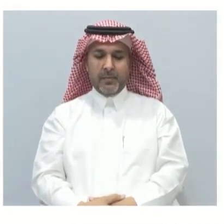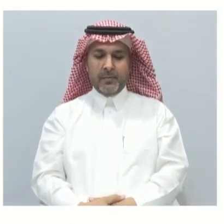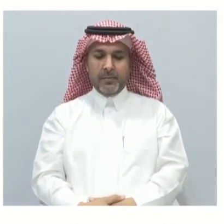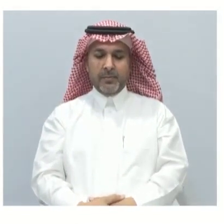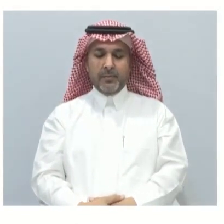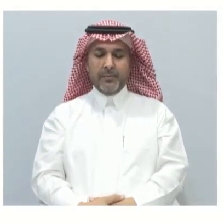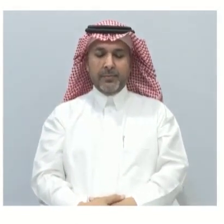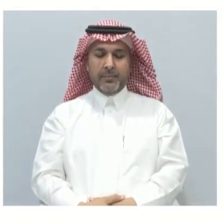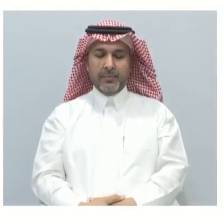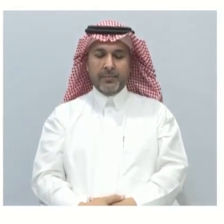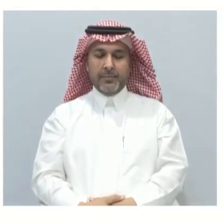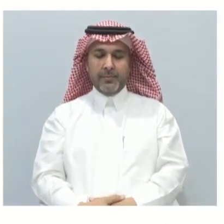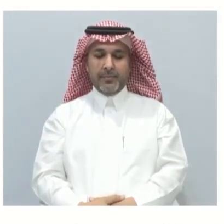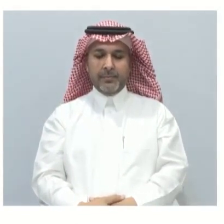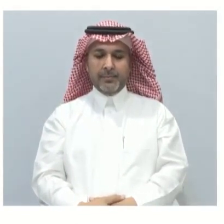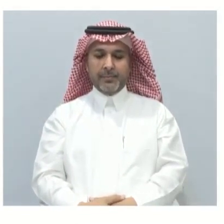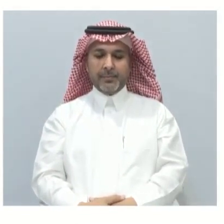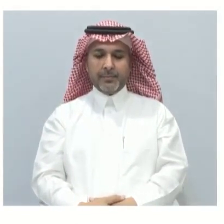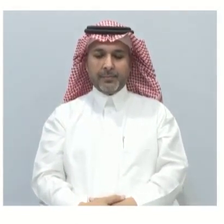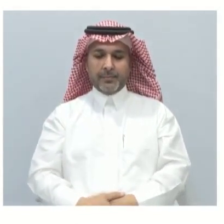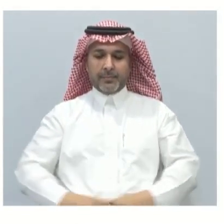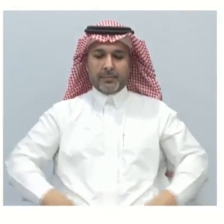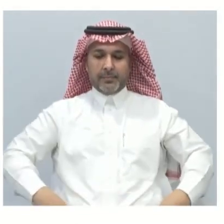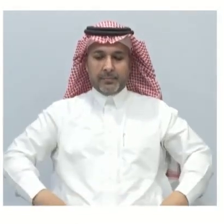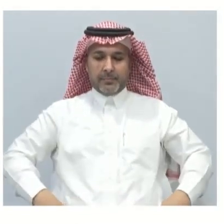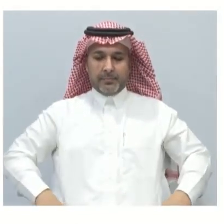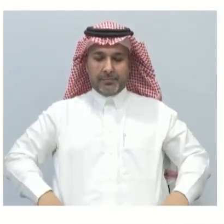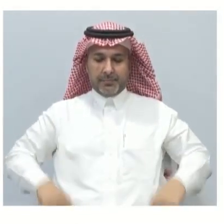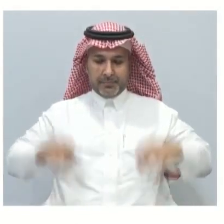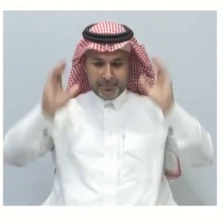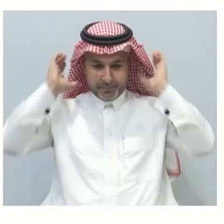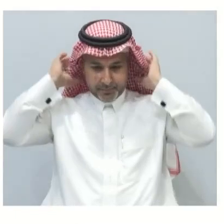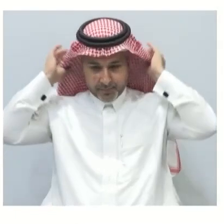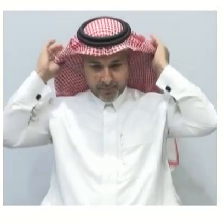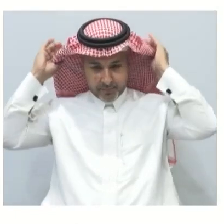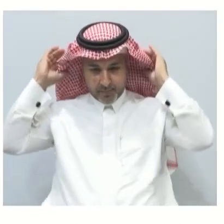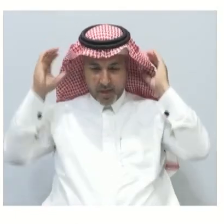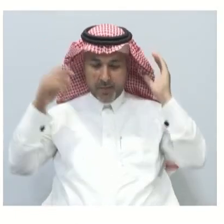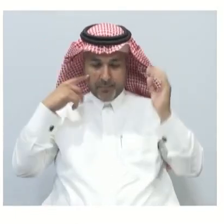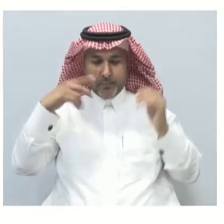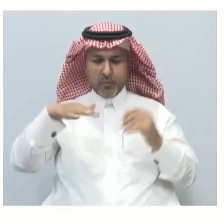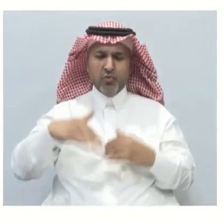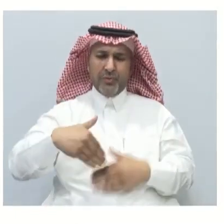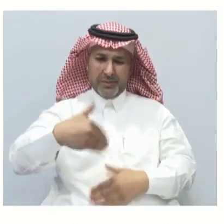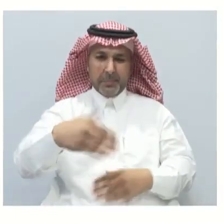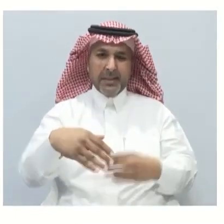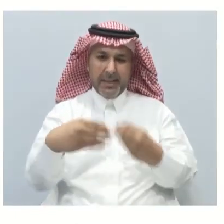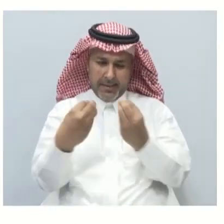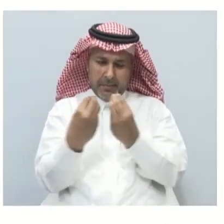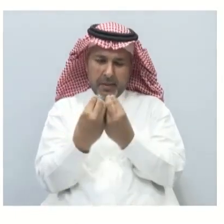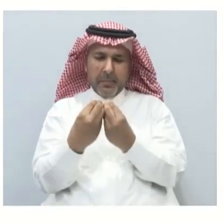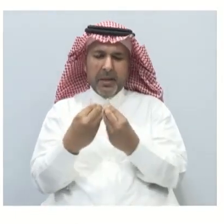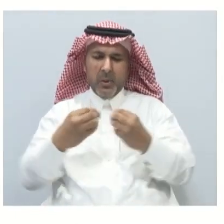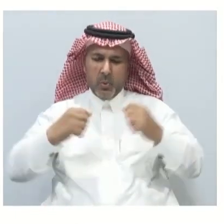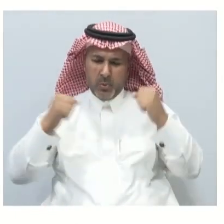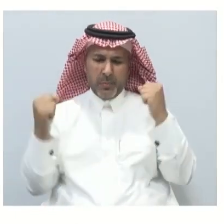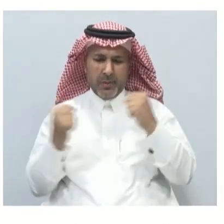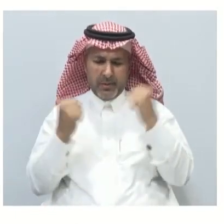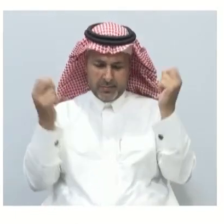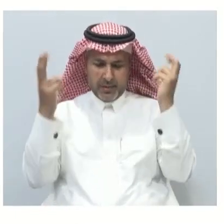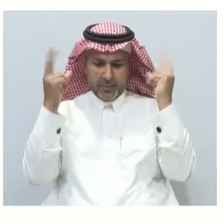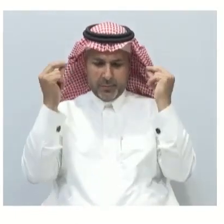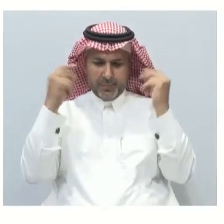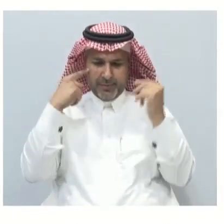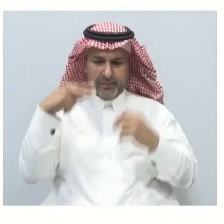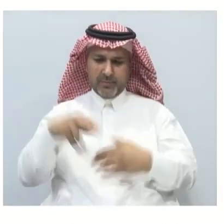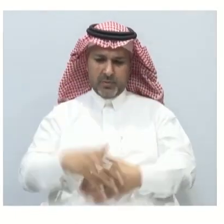فكلمه اذا وفقط اذا هذه معناها انه اذا تحقق هذا فان هذا يتحقق واذا تحقق هذا فان هذا يتحقق